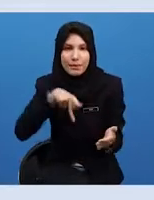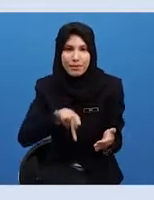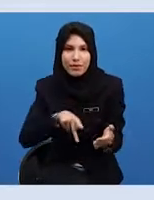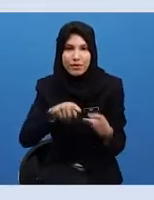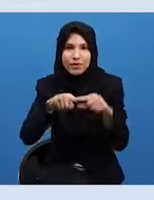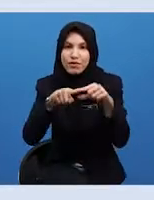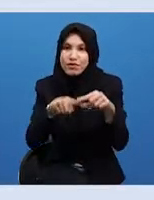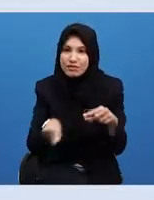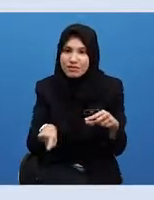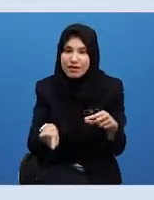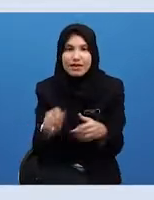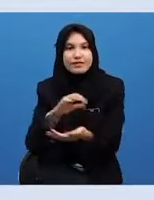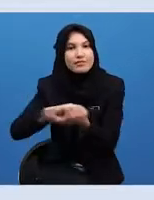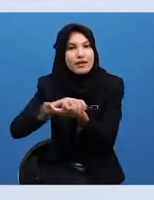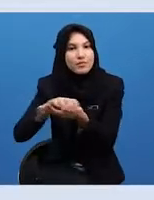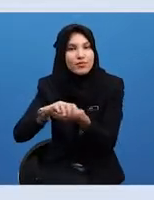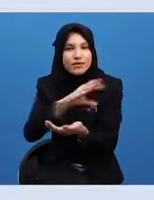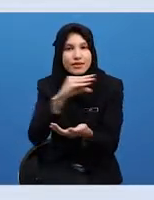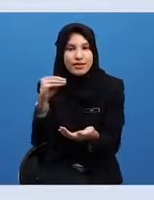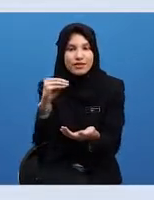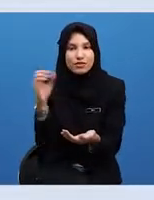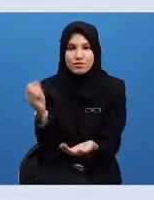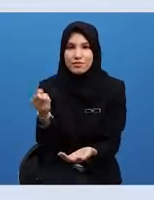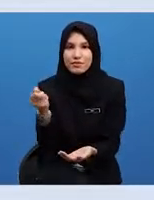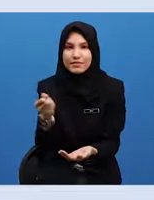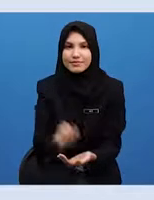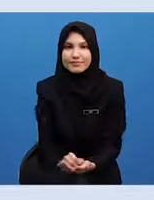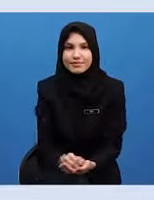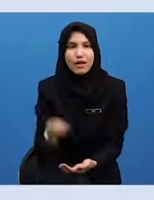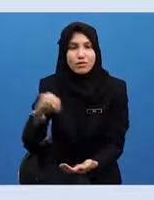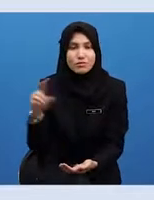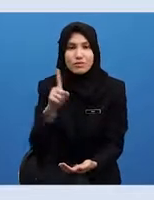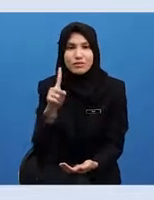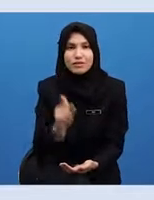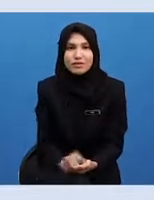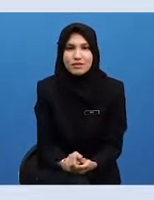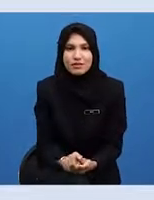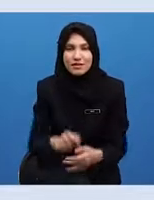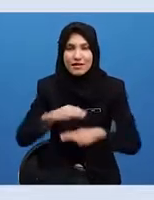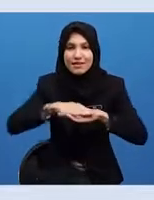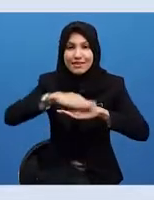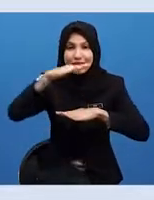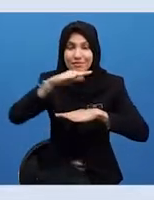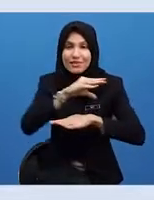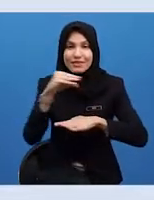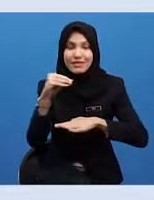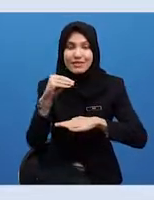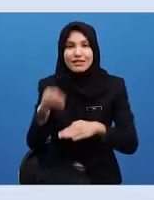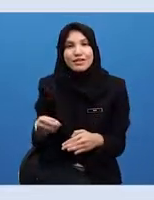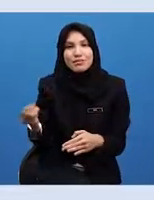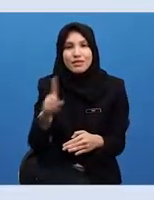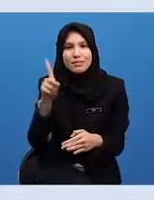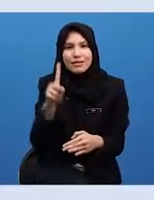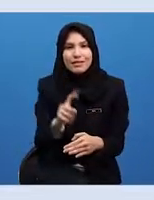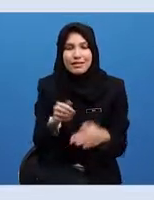guli, sabun dan juga span. Objek manakah yang timbul dan objek manakah